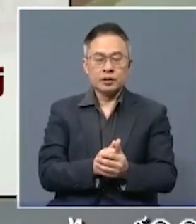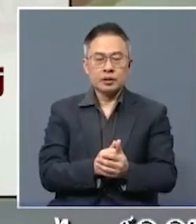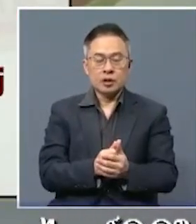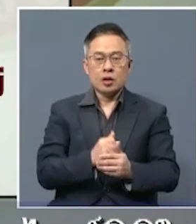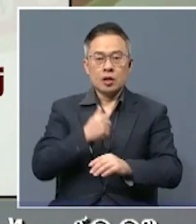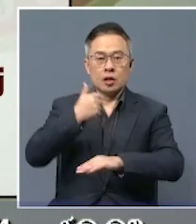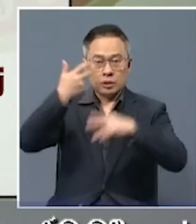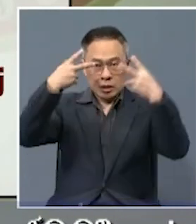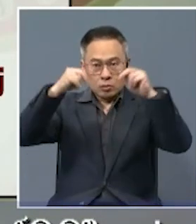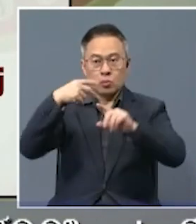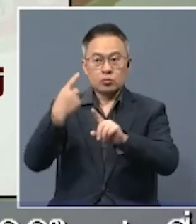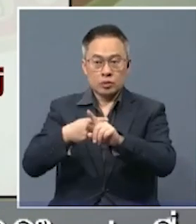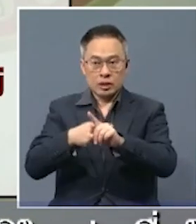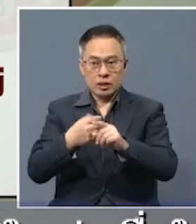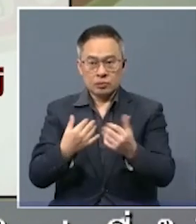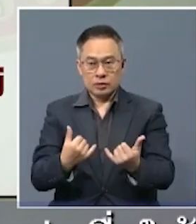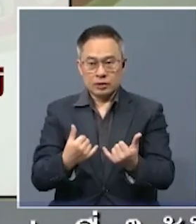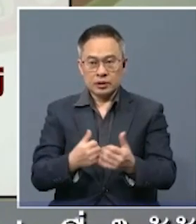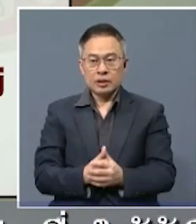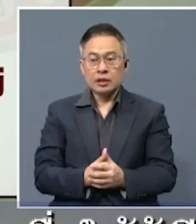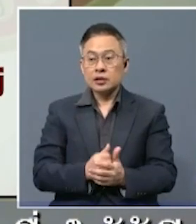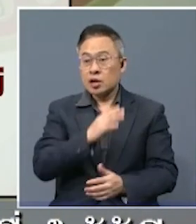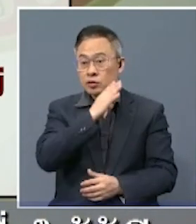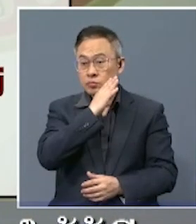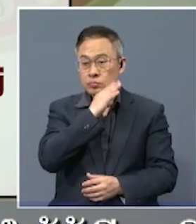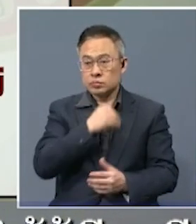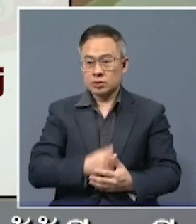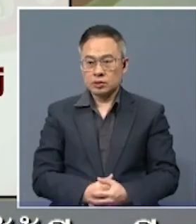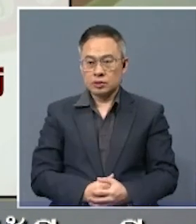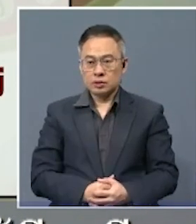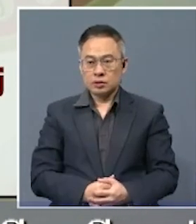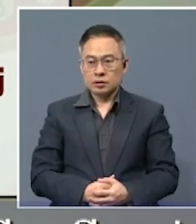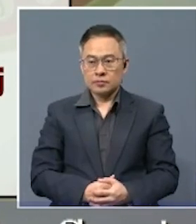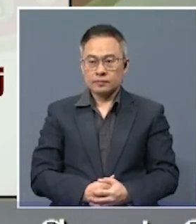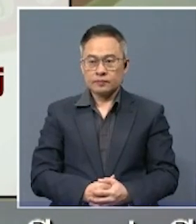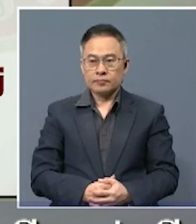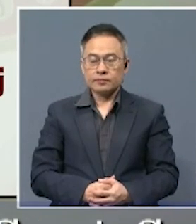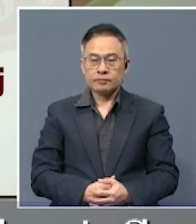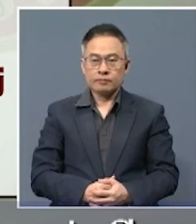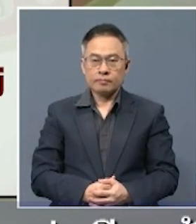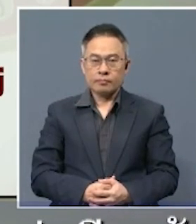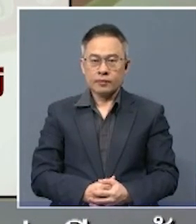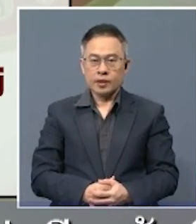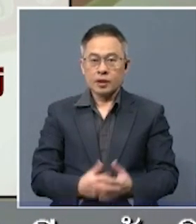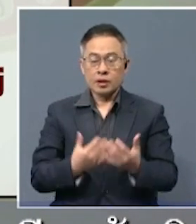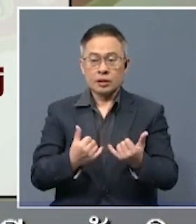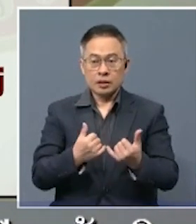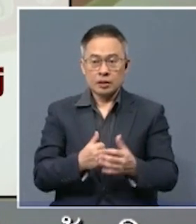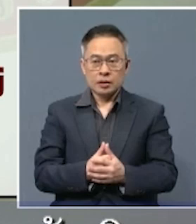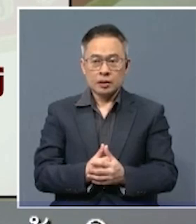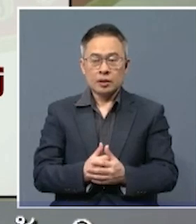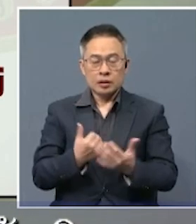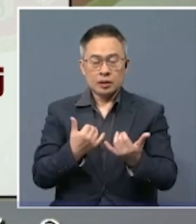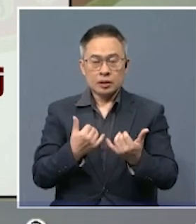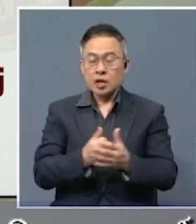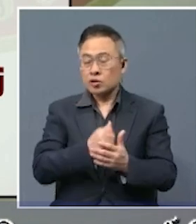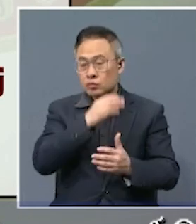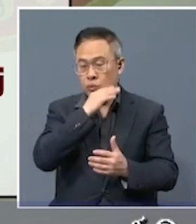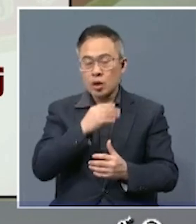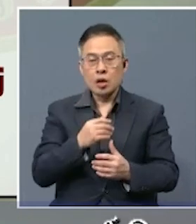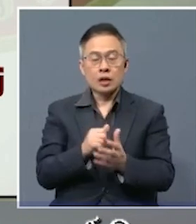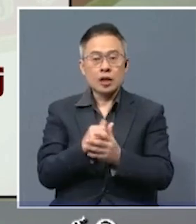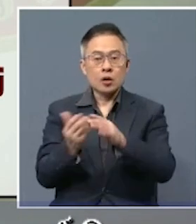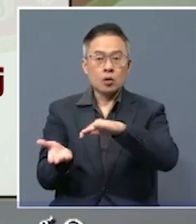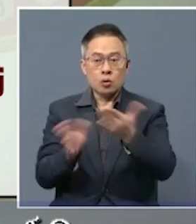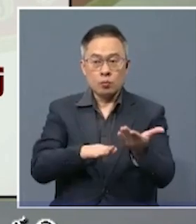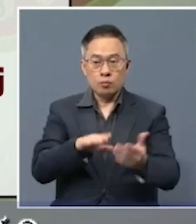คือจะยุบสภาหรือเลือกนายกรัฐมนตรีใหม่โดยไม่ต้องยุบสภาถ้ายุบสภากกตต้องประกาศกำหนดวัน